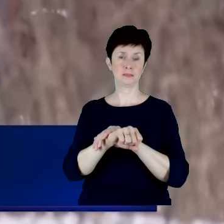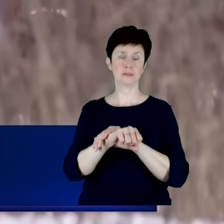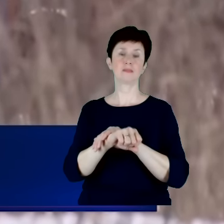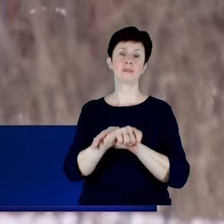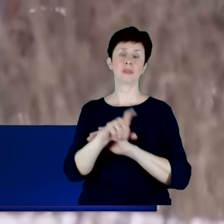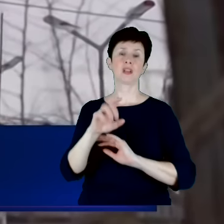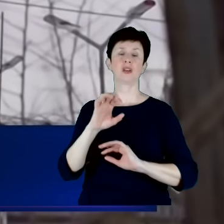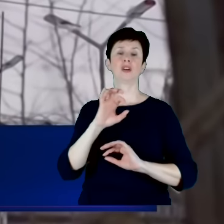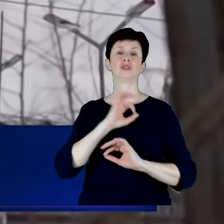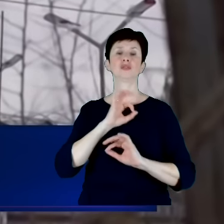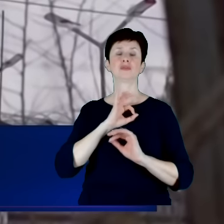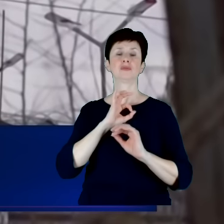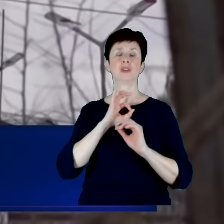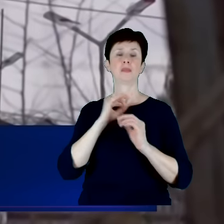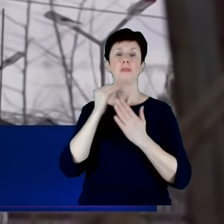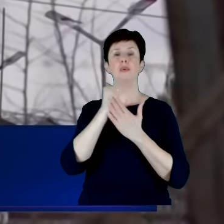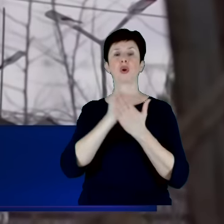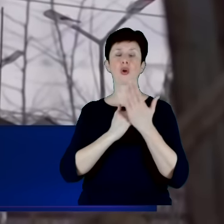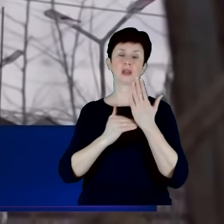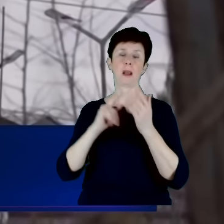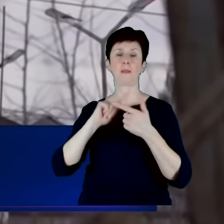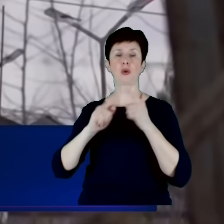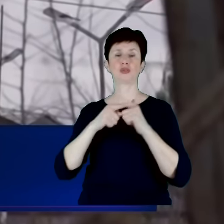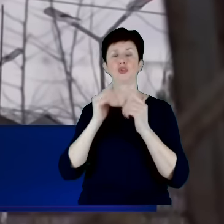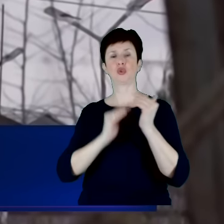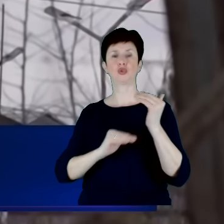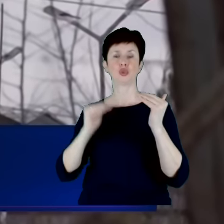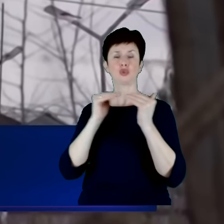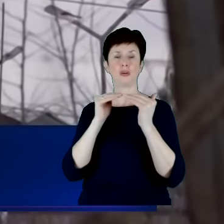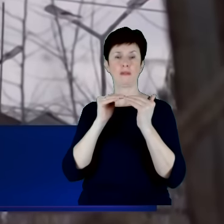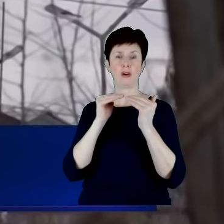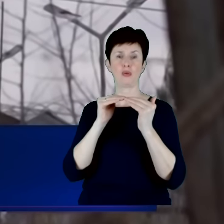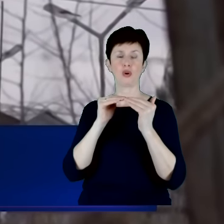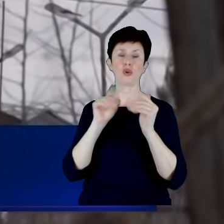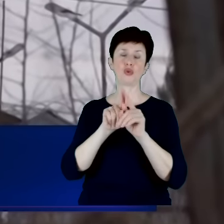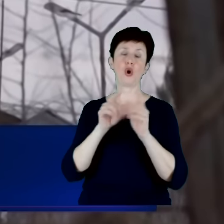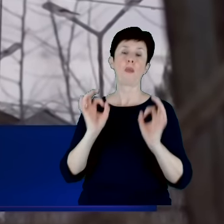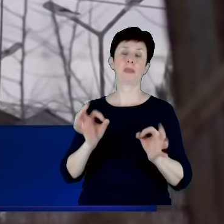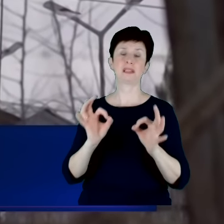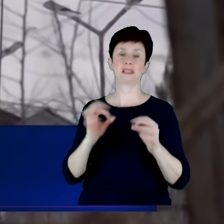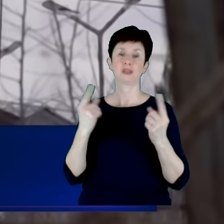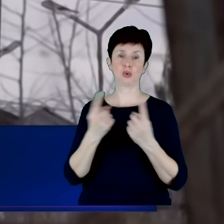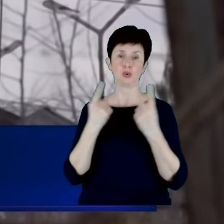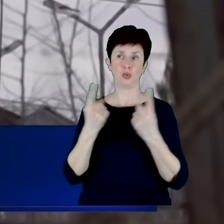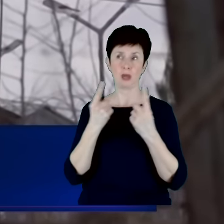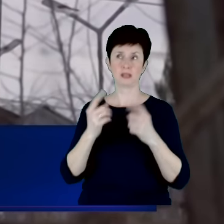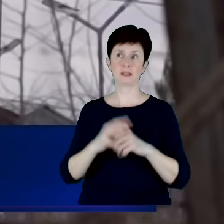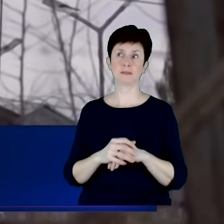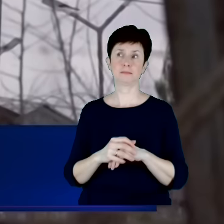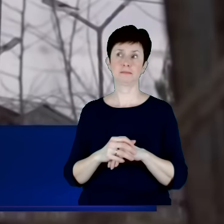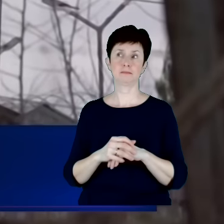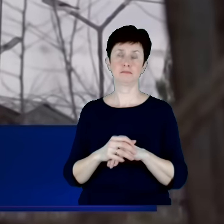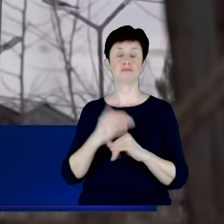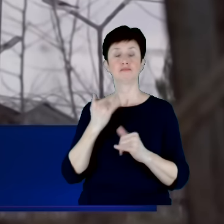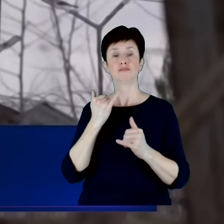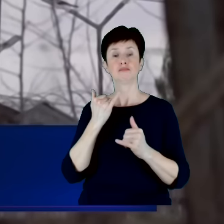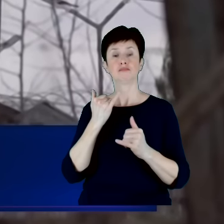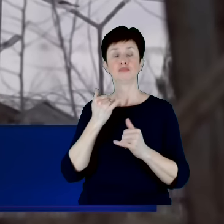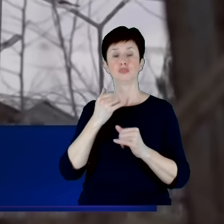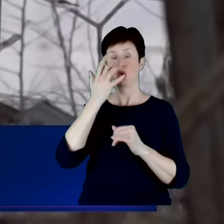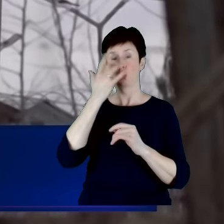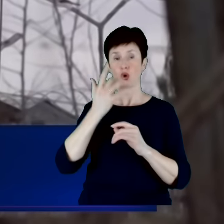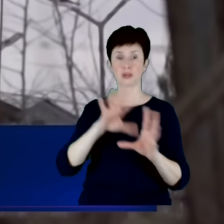retorykę, swój program, powiedzmy, polityczny do obecnej sytuacji, czyli w momencie, kiedy Rosja napadła pełnoskalowo na